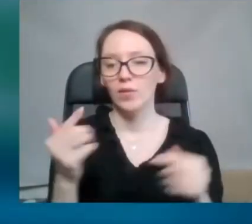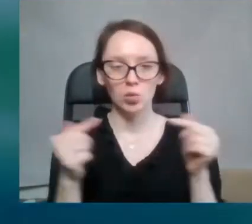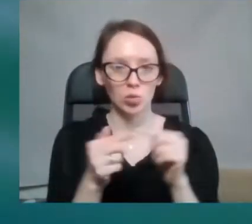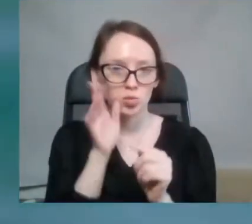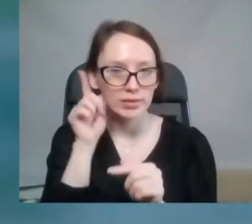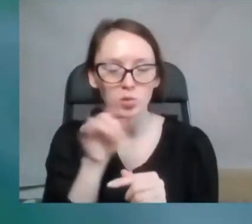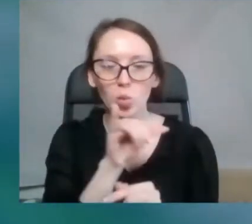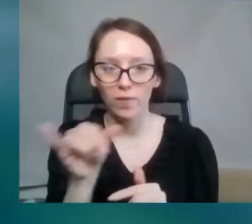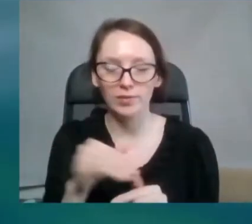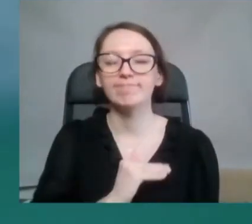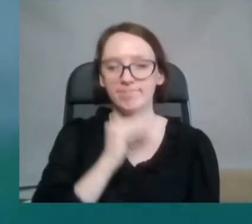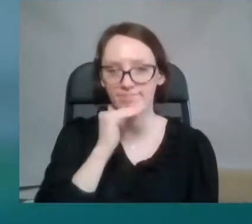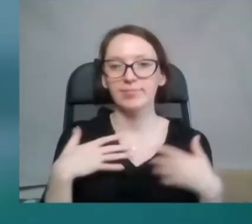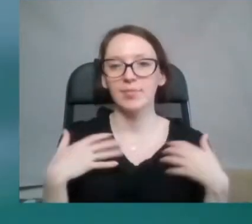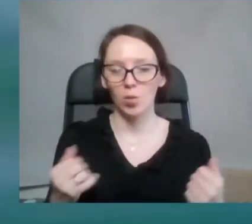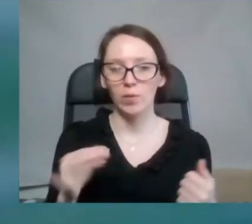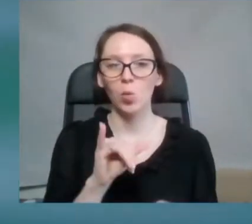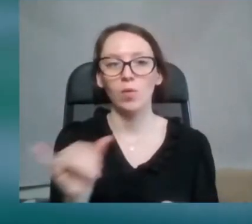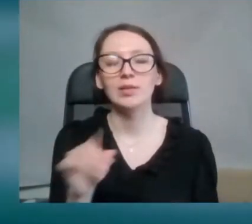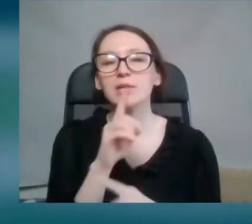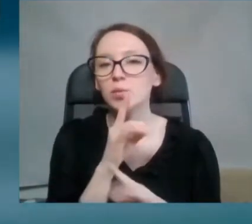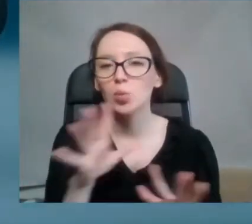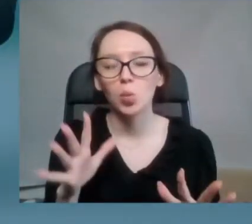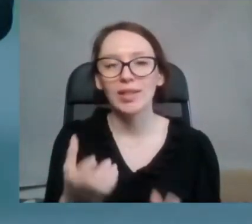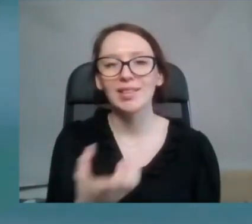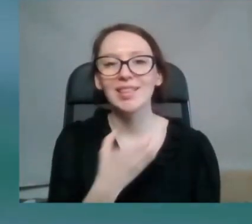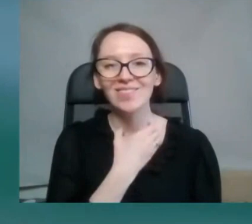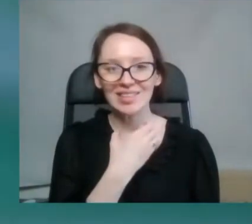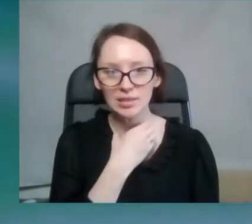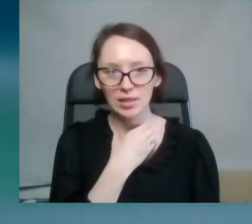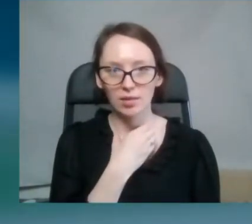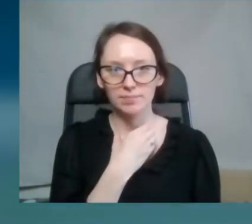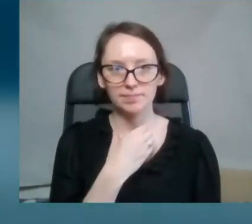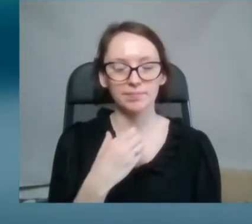хватит здоровья, и у вас не будет дефицита. Вот